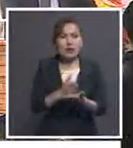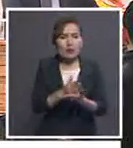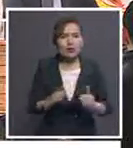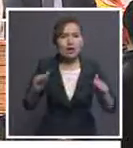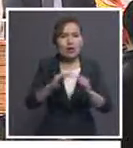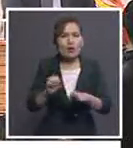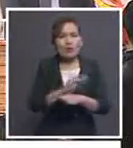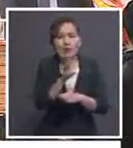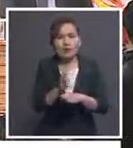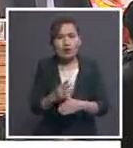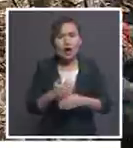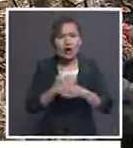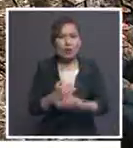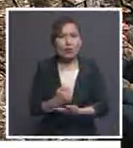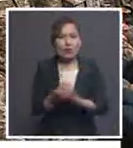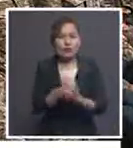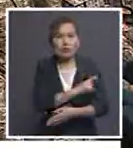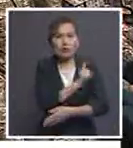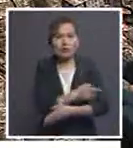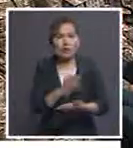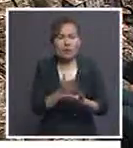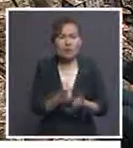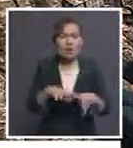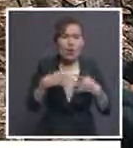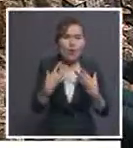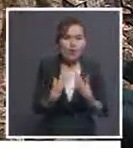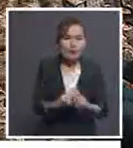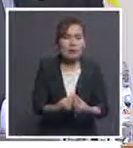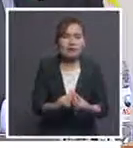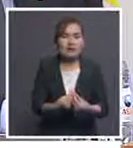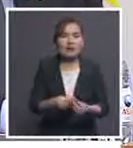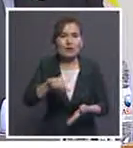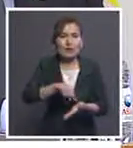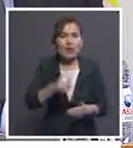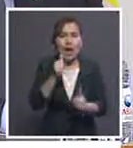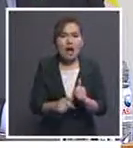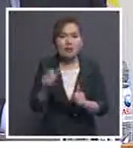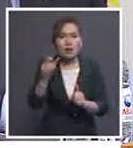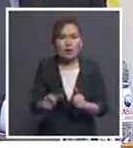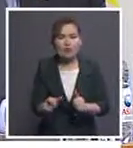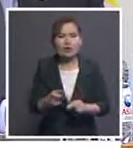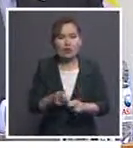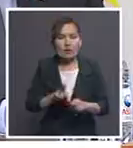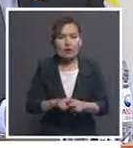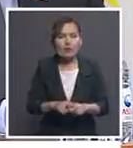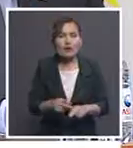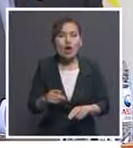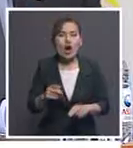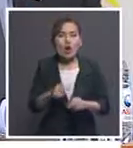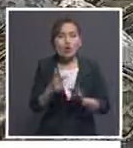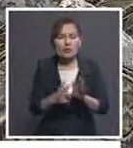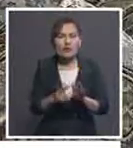баспанамен қамту бойынша қолдау қуатты. Мәселен, отбасы мүшелерінің әрқайсына, яғни бір адамға шаққанда 18 шаршы метр беру